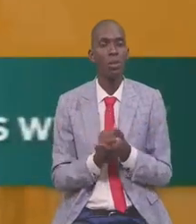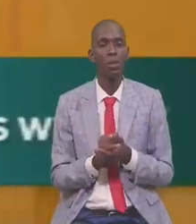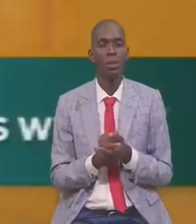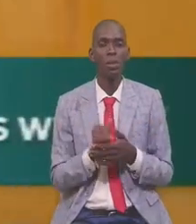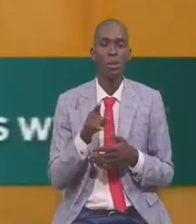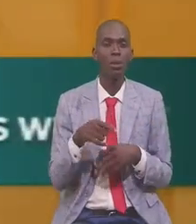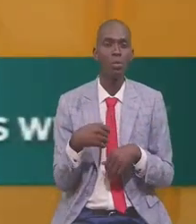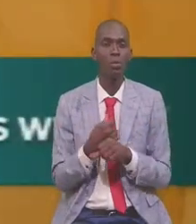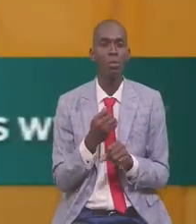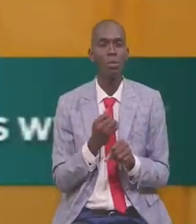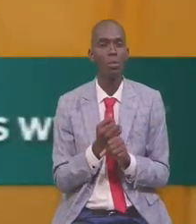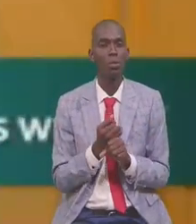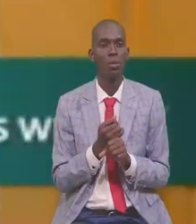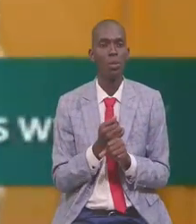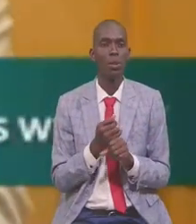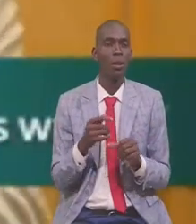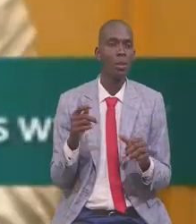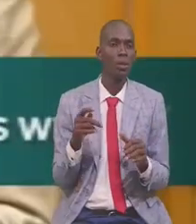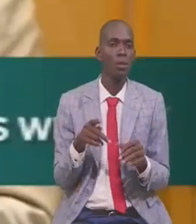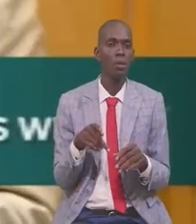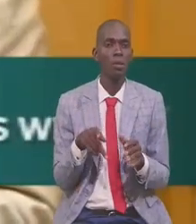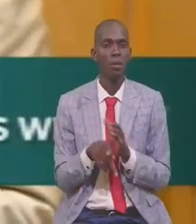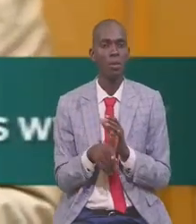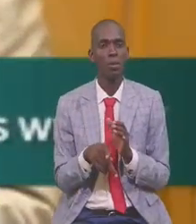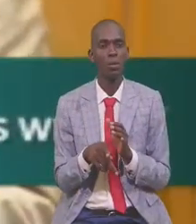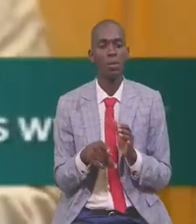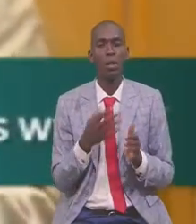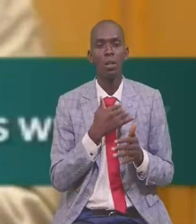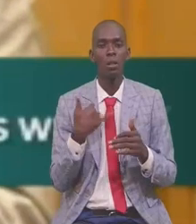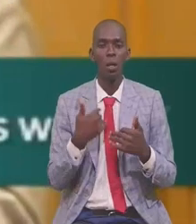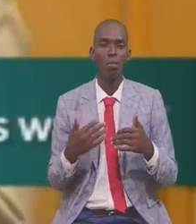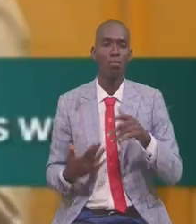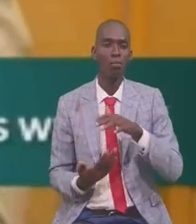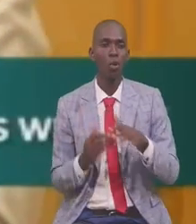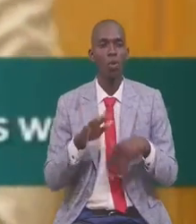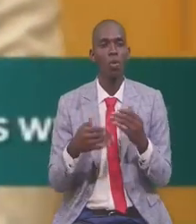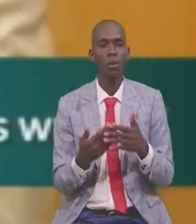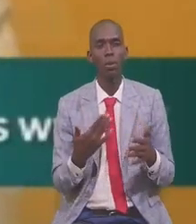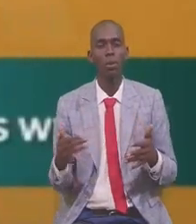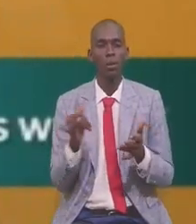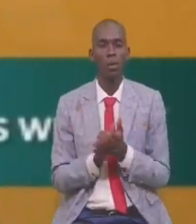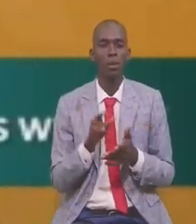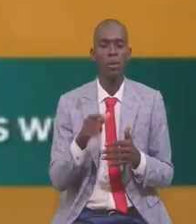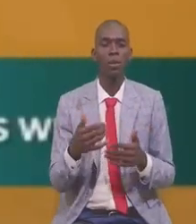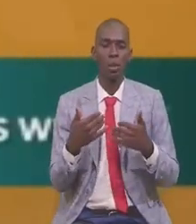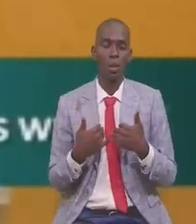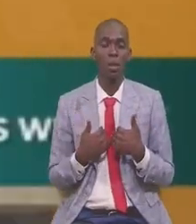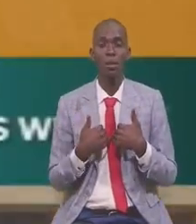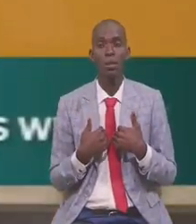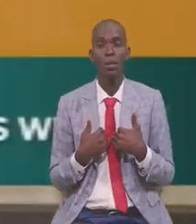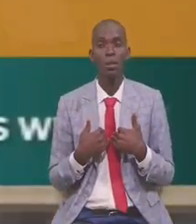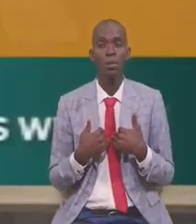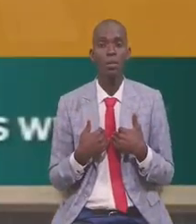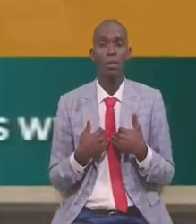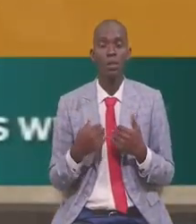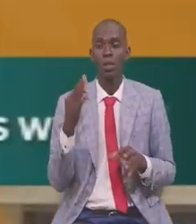il a fait un repas et il a brûlé tous les instruments qu'il avait. Si vous